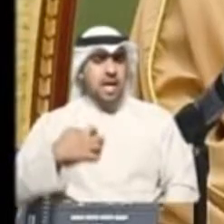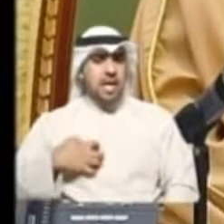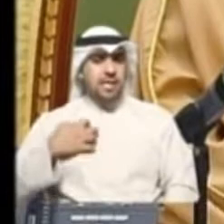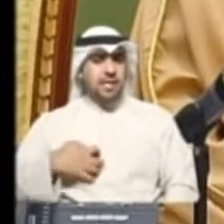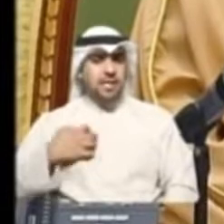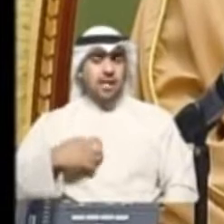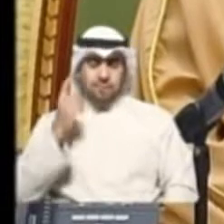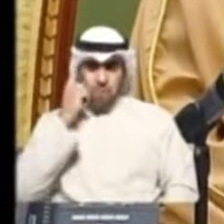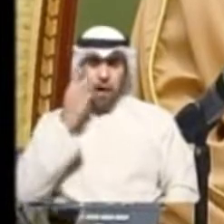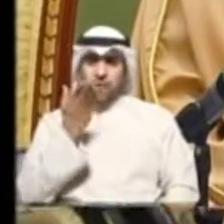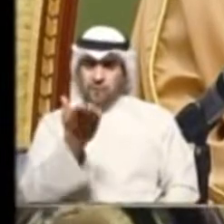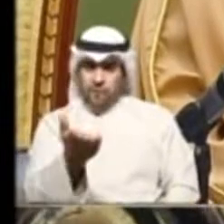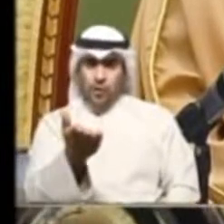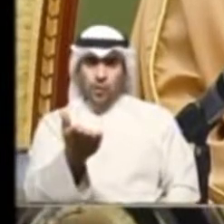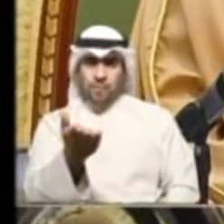بكم